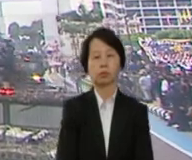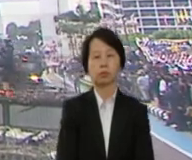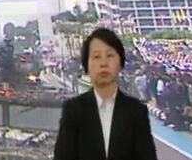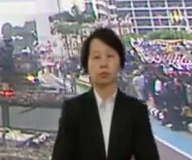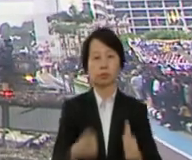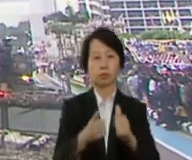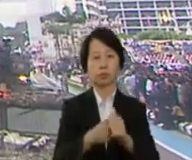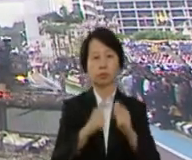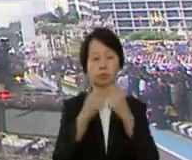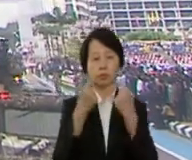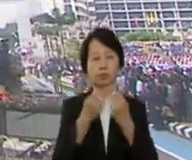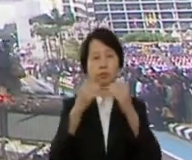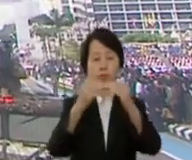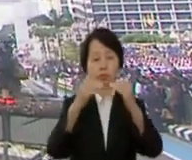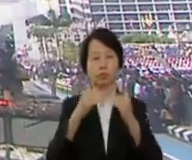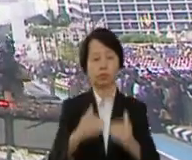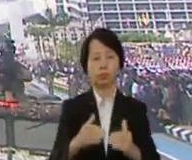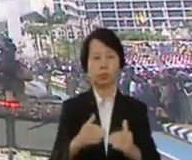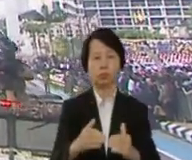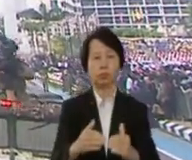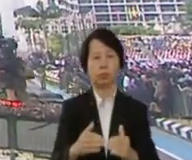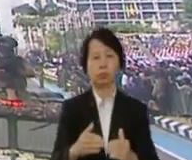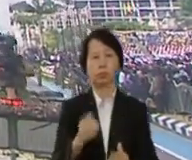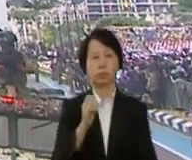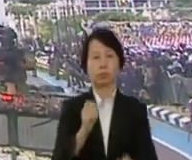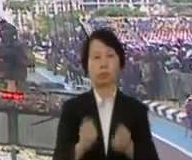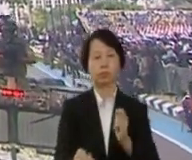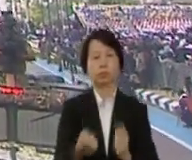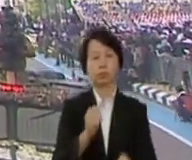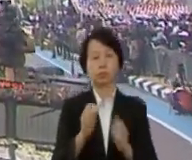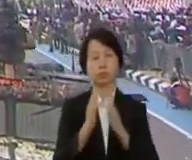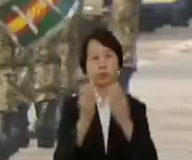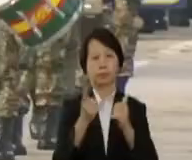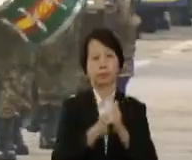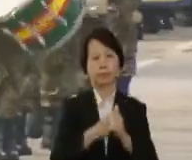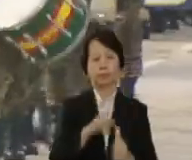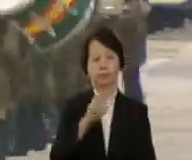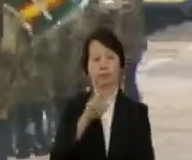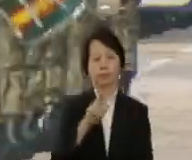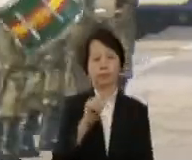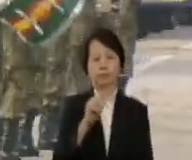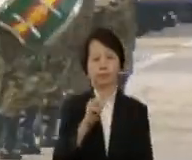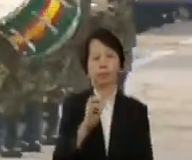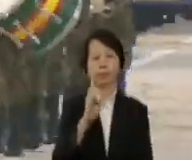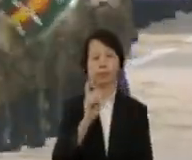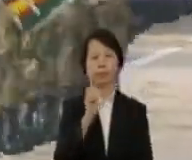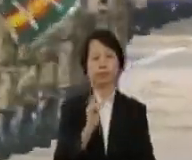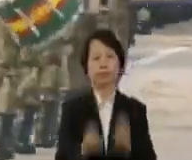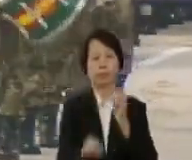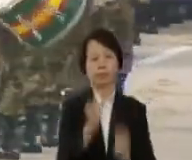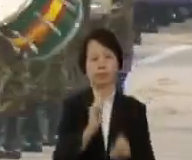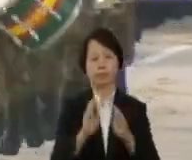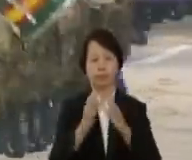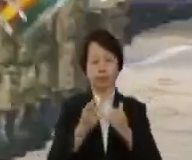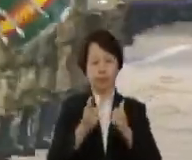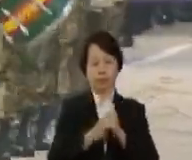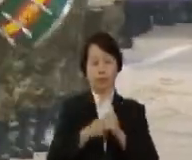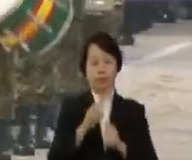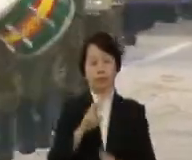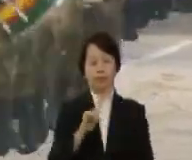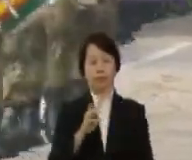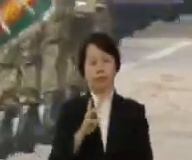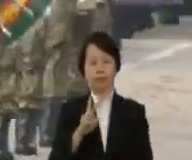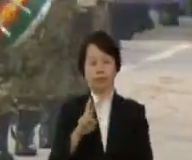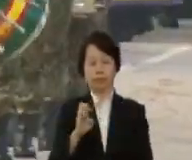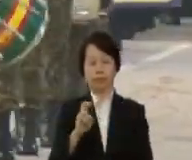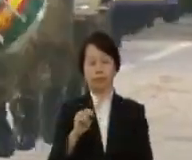Dahului kontinjen seterusnya ialah pancaragam Batalion Pertama Regimen Askar Melayu Diraja dan Batalion Pertama Regimen